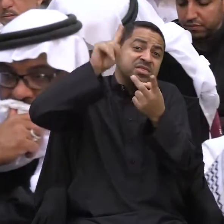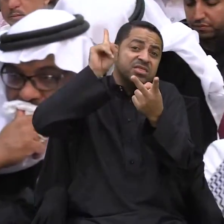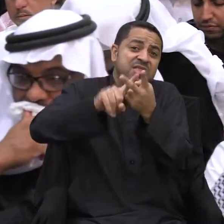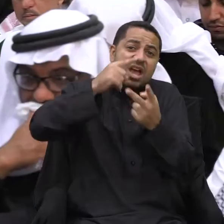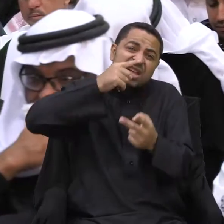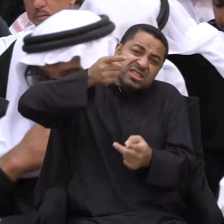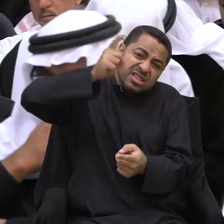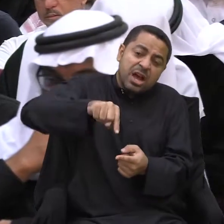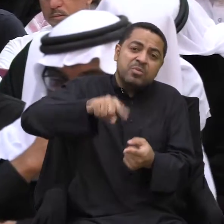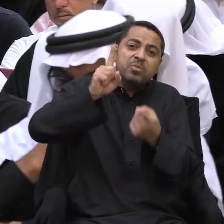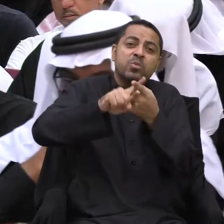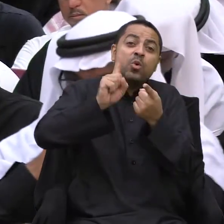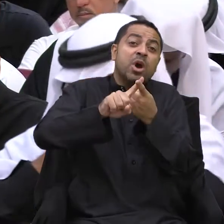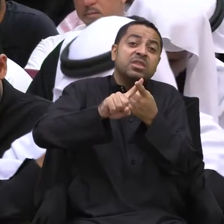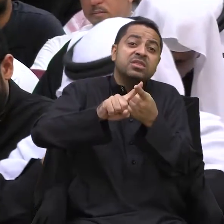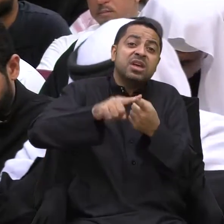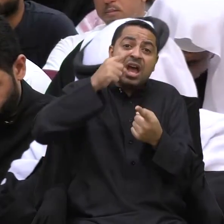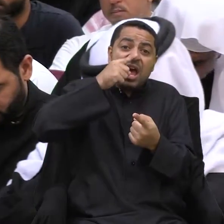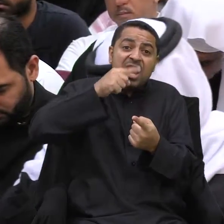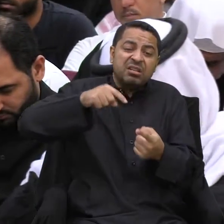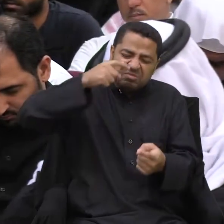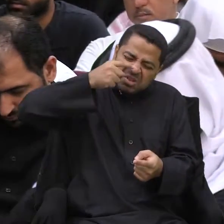السلة والذلة،